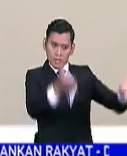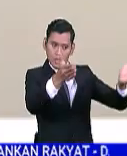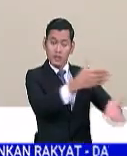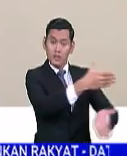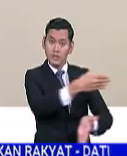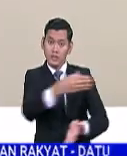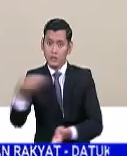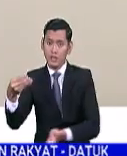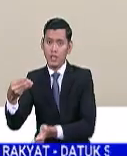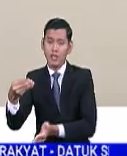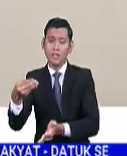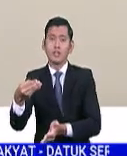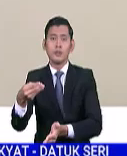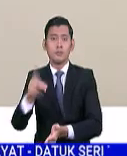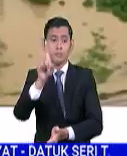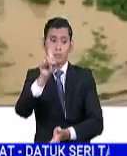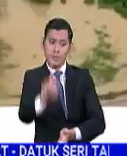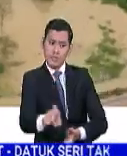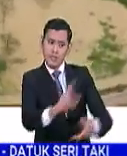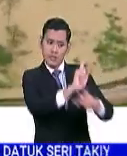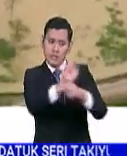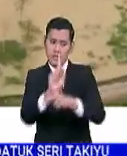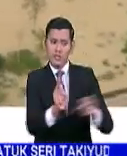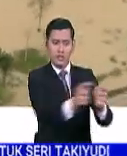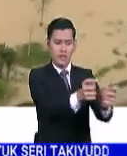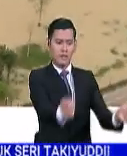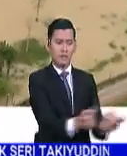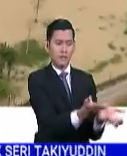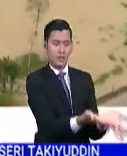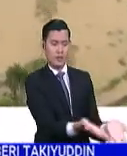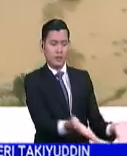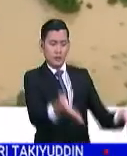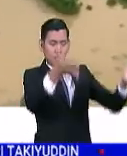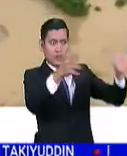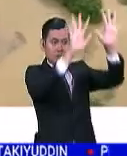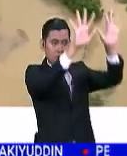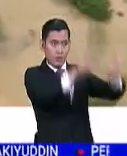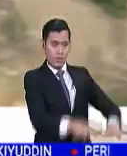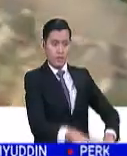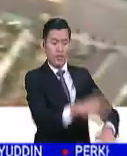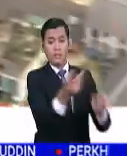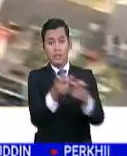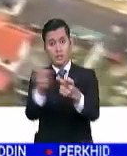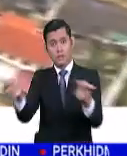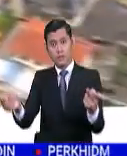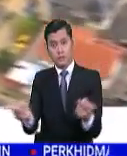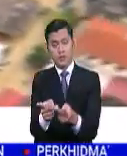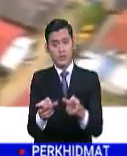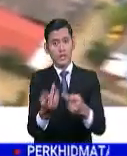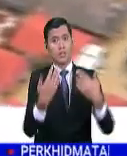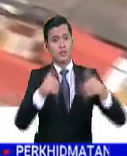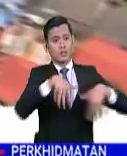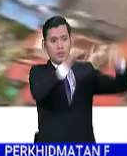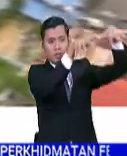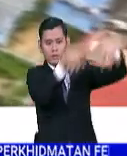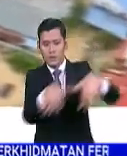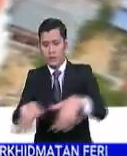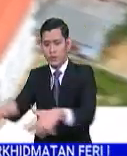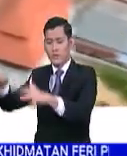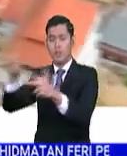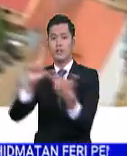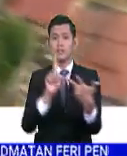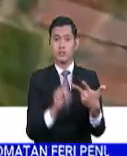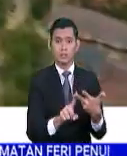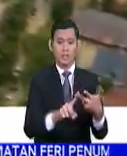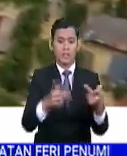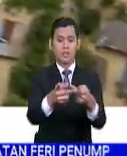pewartaan kawasan tersebut, kawasan dataran banjir, rizab sungai. Jadi semua ini